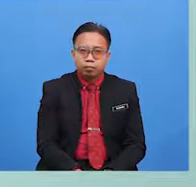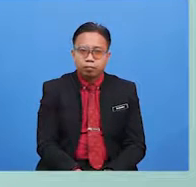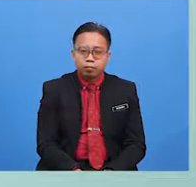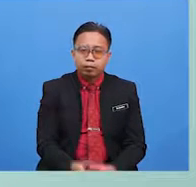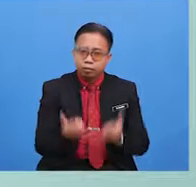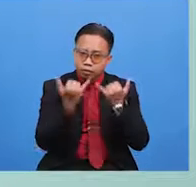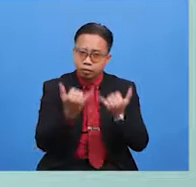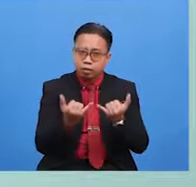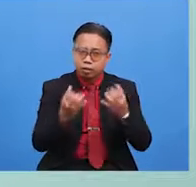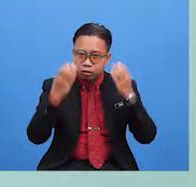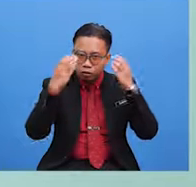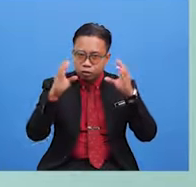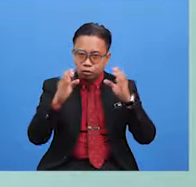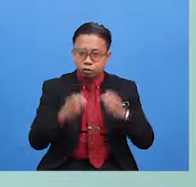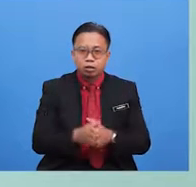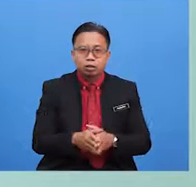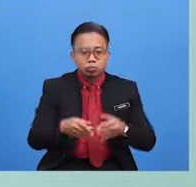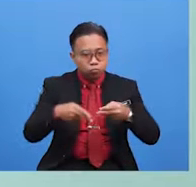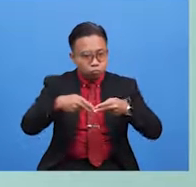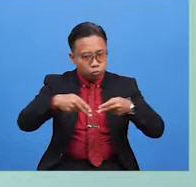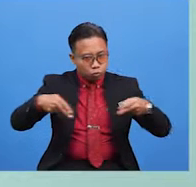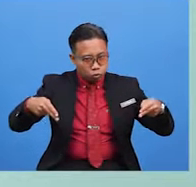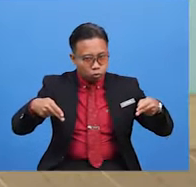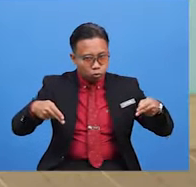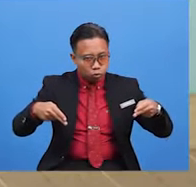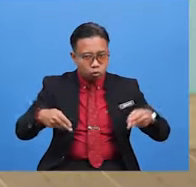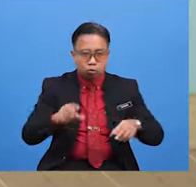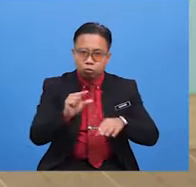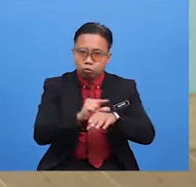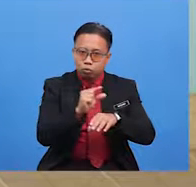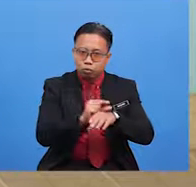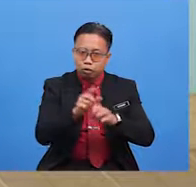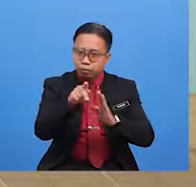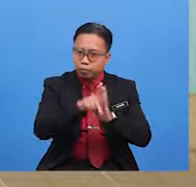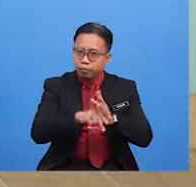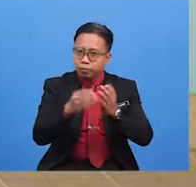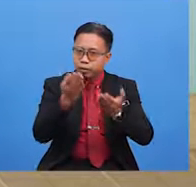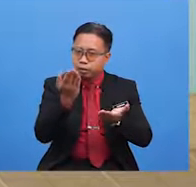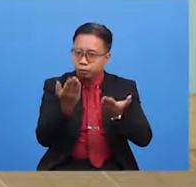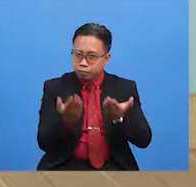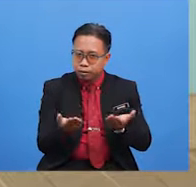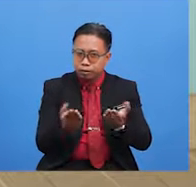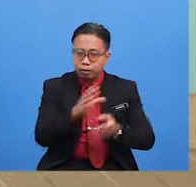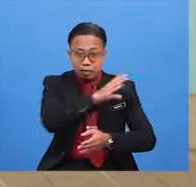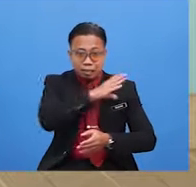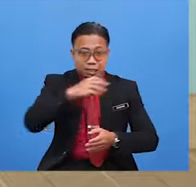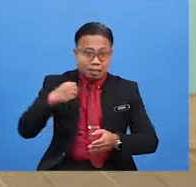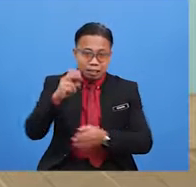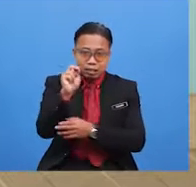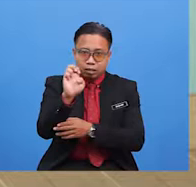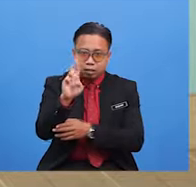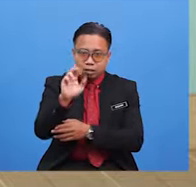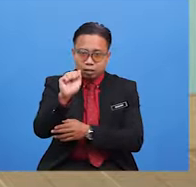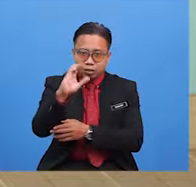Okey, sekarang cikgu akan mengukur jisim bahan-bahan ini menggunakan penimbang dan neraca tuas.